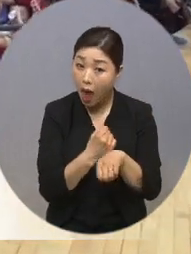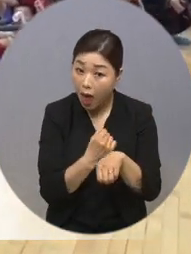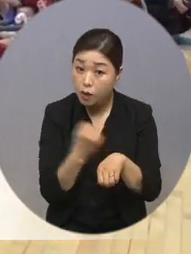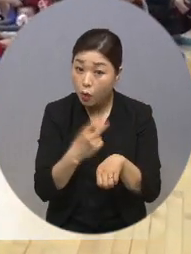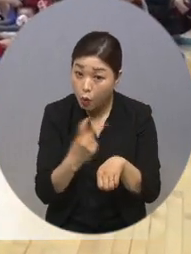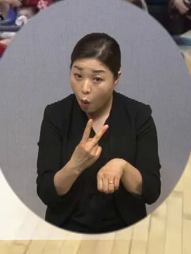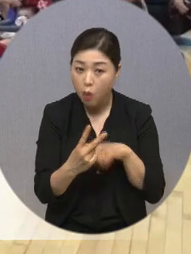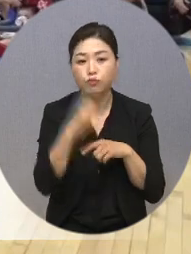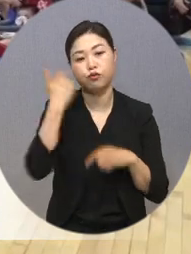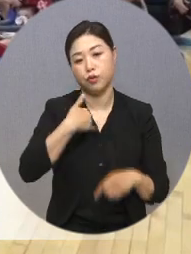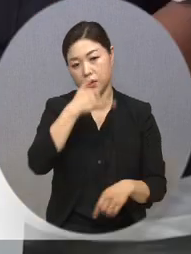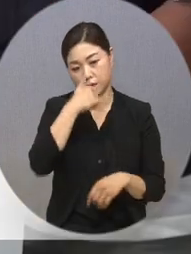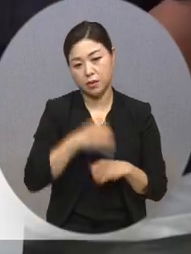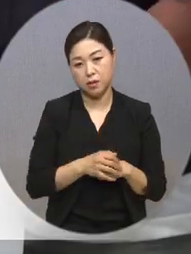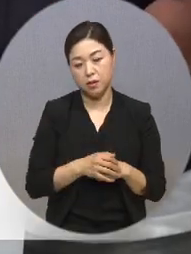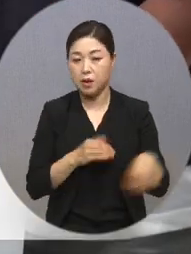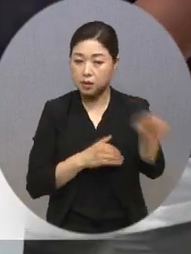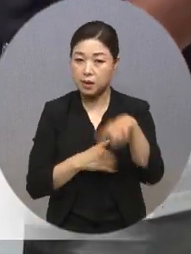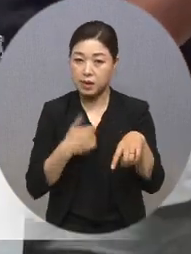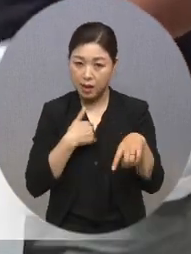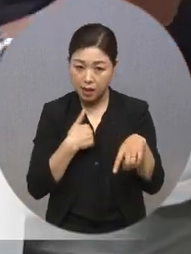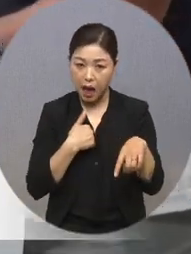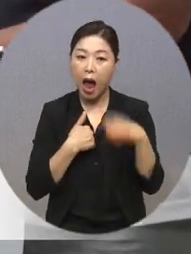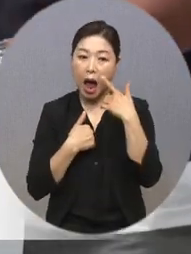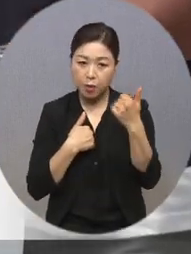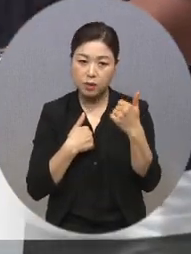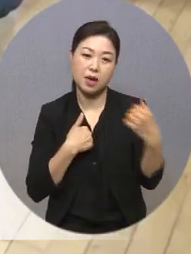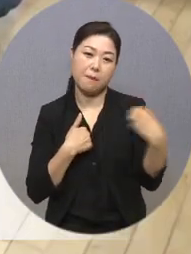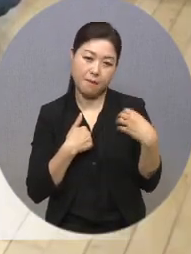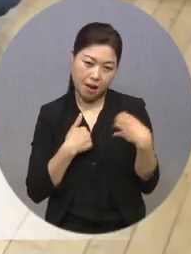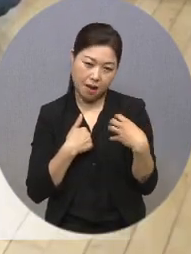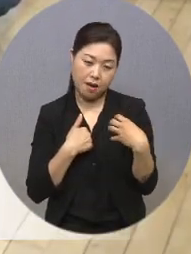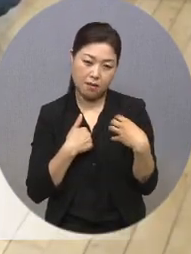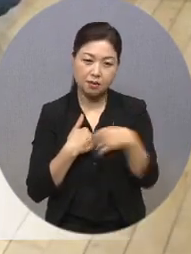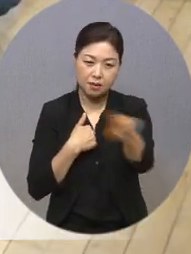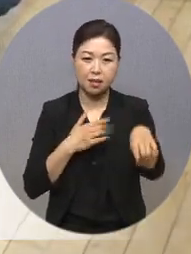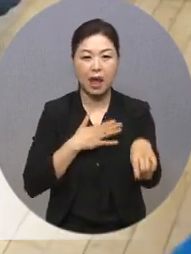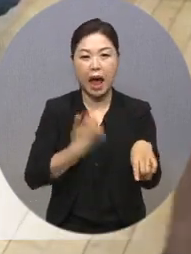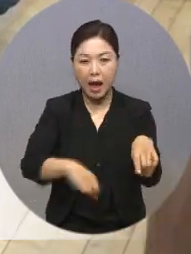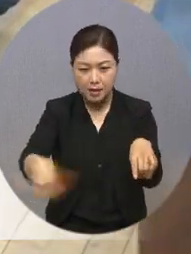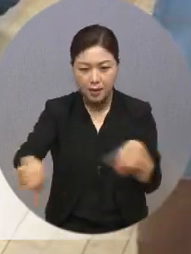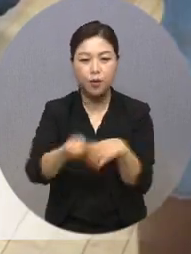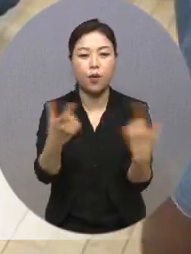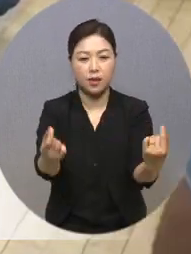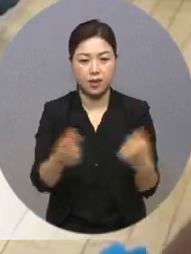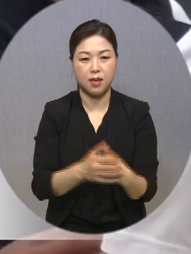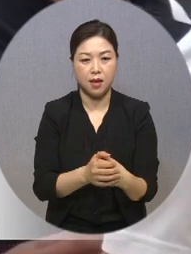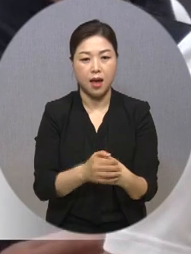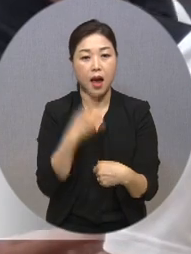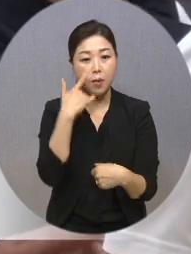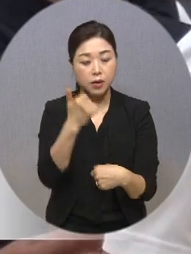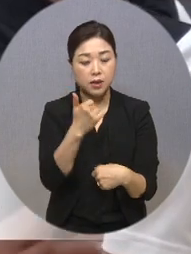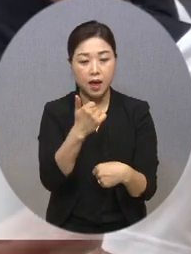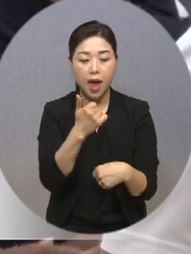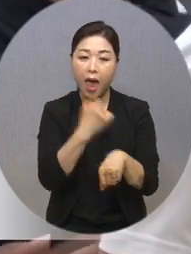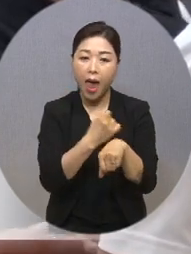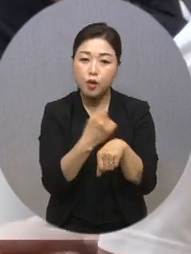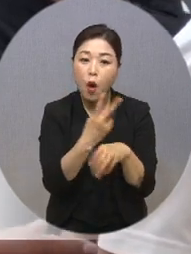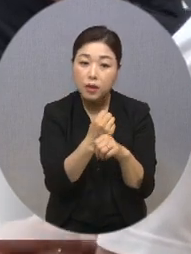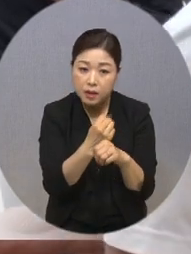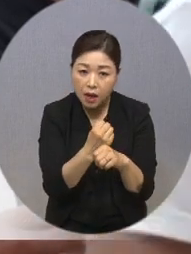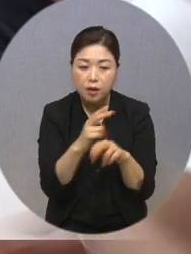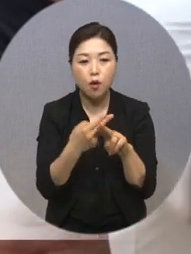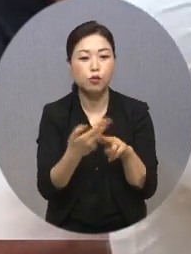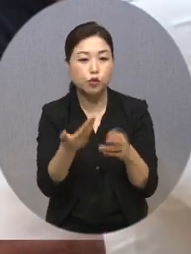아버지라고 그러거든요 이거 첨 대체 아들 드립니다 제자들이 다 아버지의 아버지 언제해요 선물 뭐 주어요 참 안타깝습니다